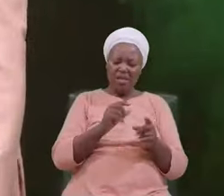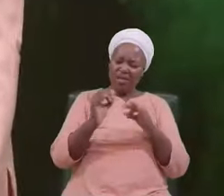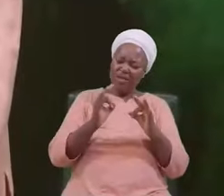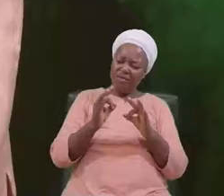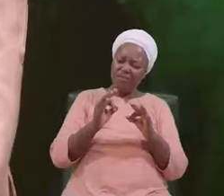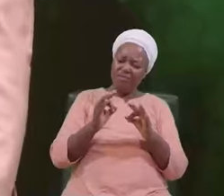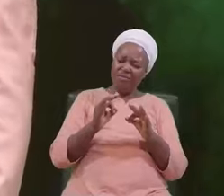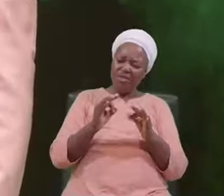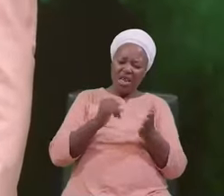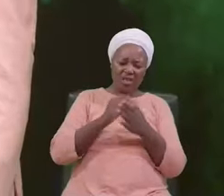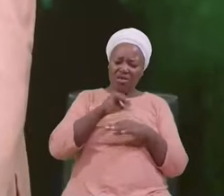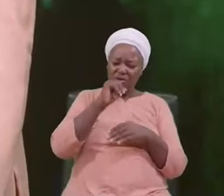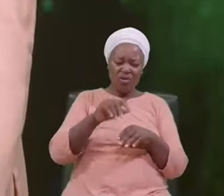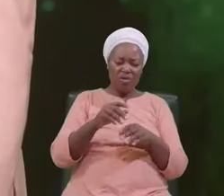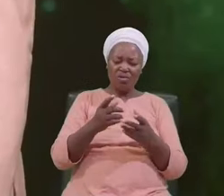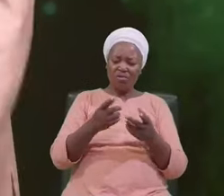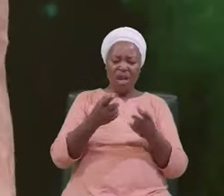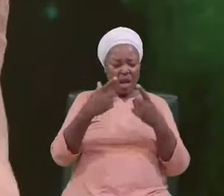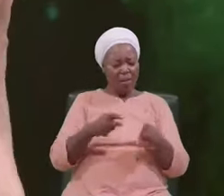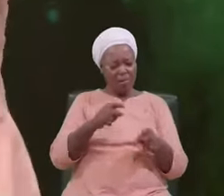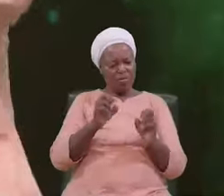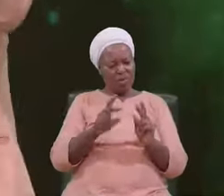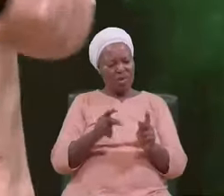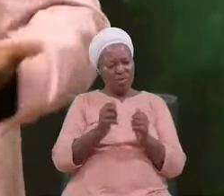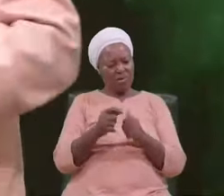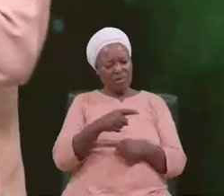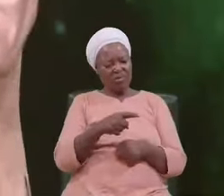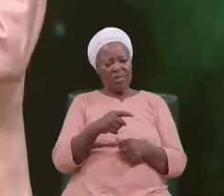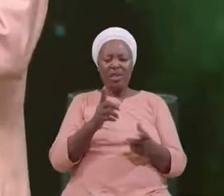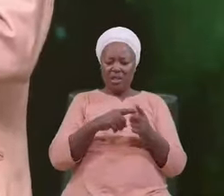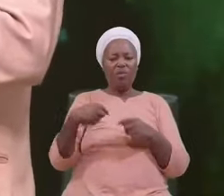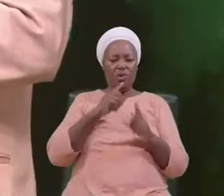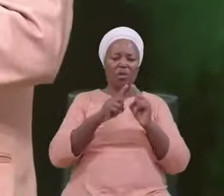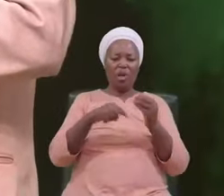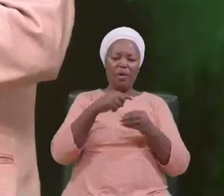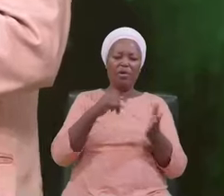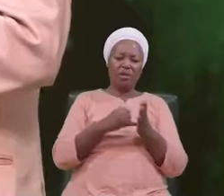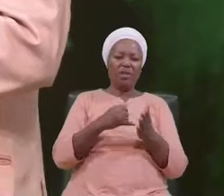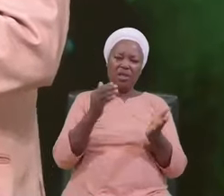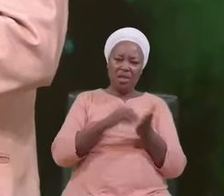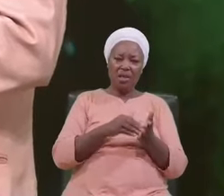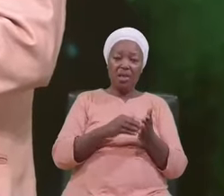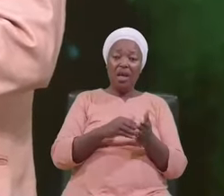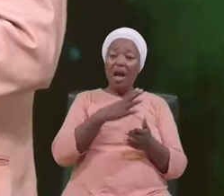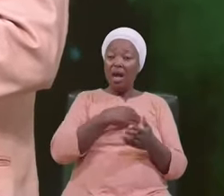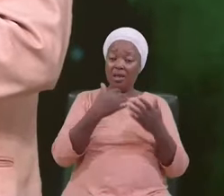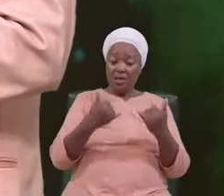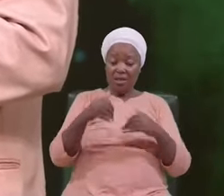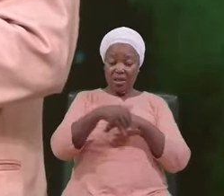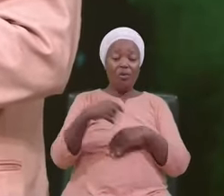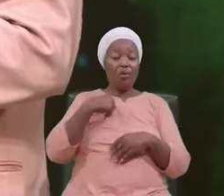si cela ne va pas bien, on va en discuter. Ce soir, Nous allons en discuter